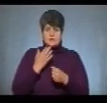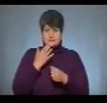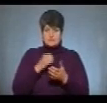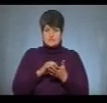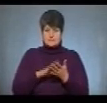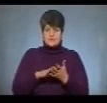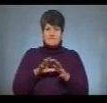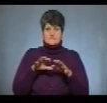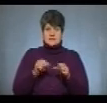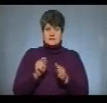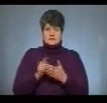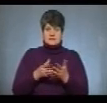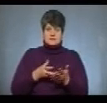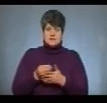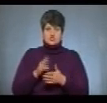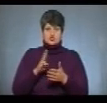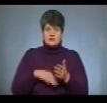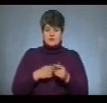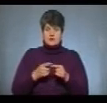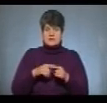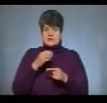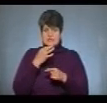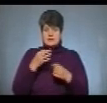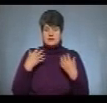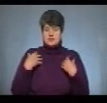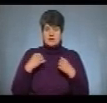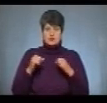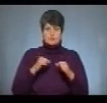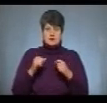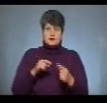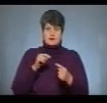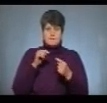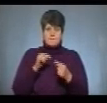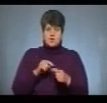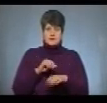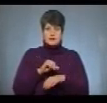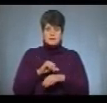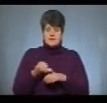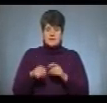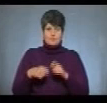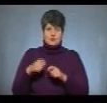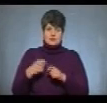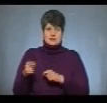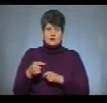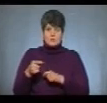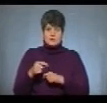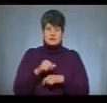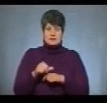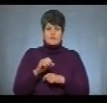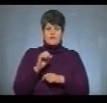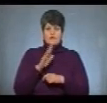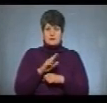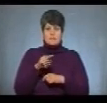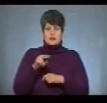реєстрації власник мусить сплатити штраф. Про це розповів начальник управління протидії митним правопорушенням Тернопільської митниці Володимир Петрук. У